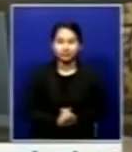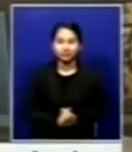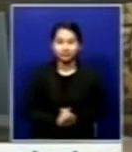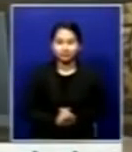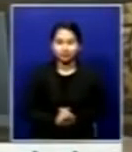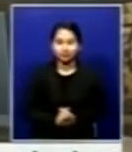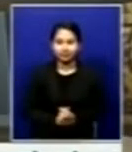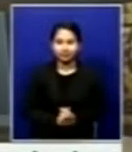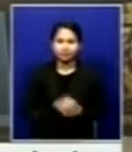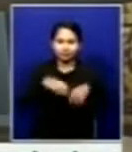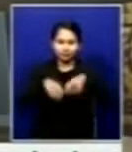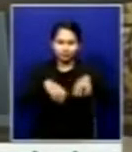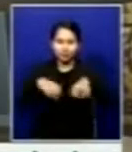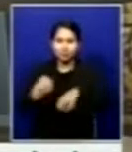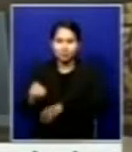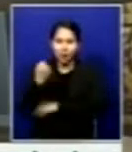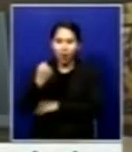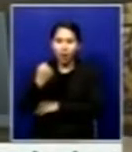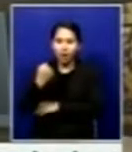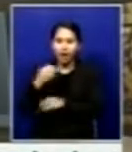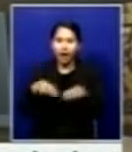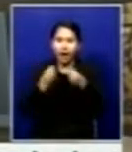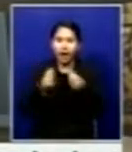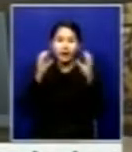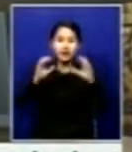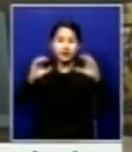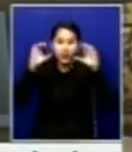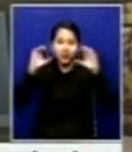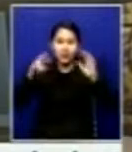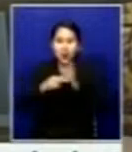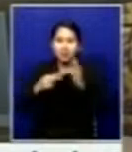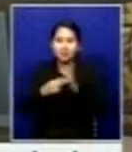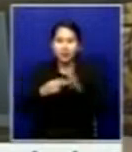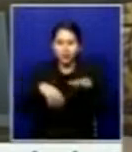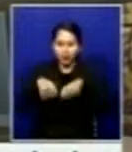บริหารความมั่นคงให้กับรัฐบาลไม่ใช่เป็นการบริหารภาวะวิกฤตครับ